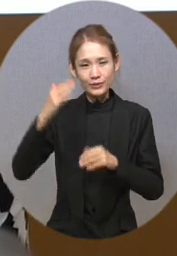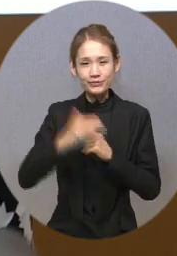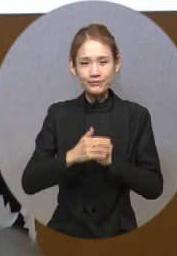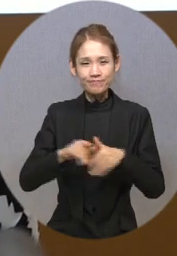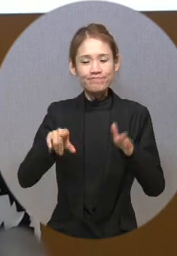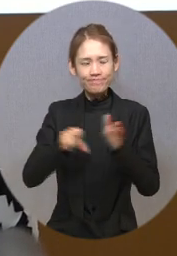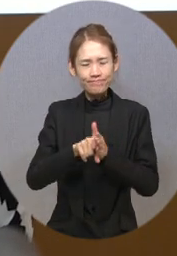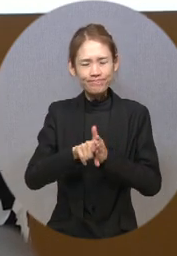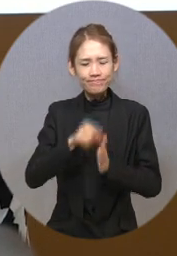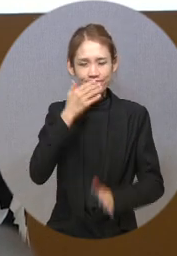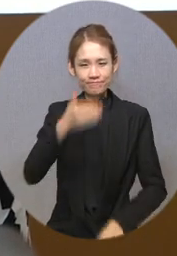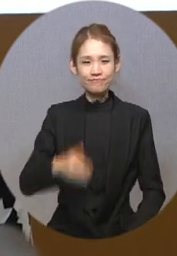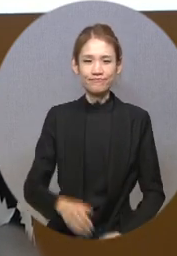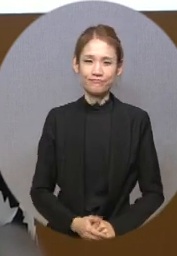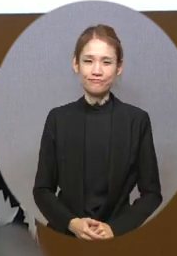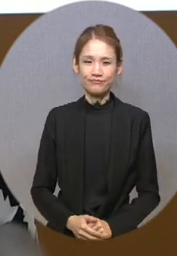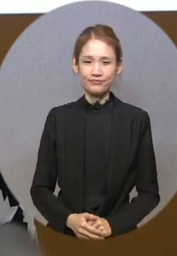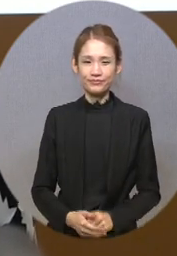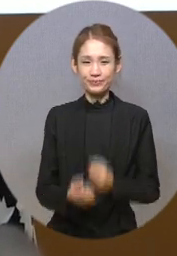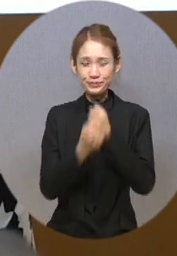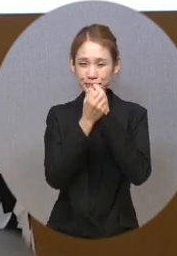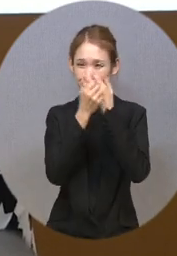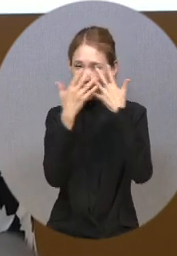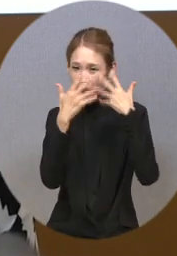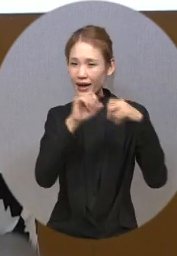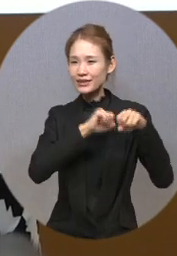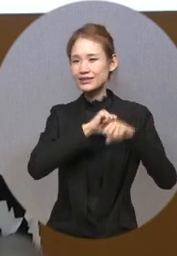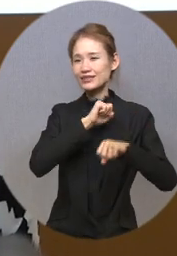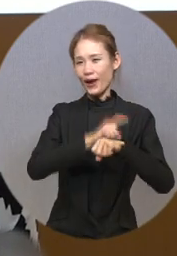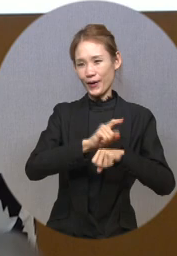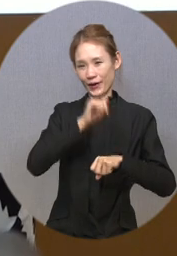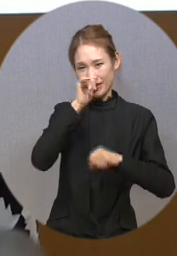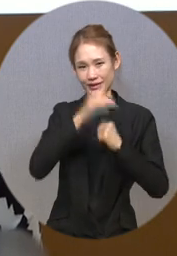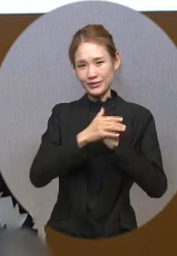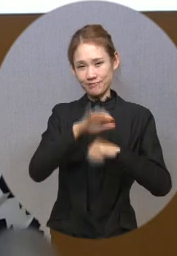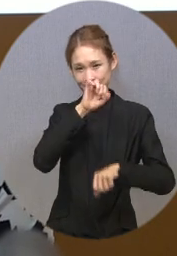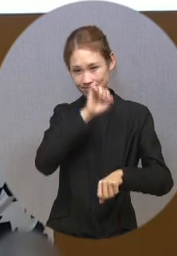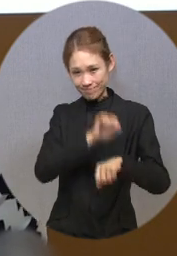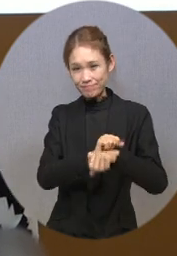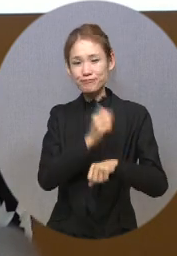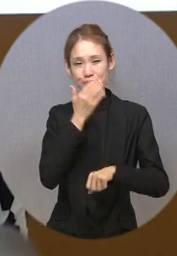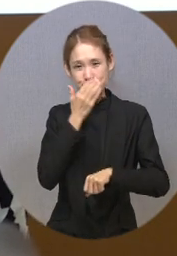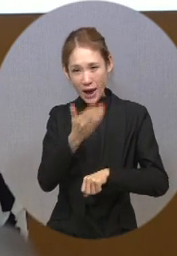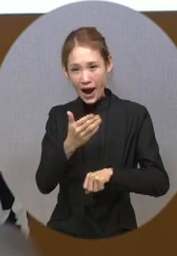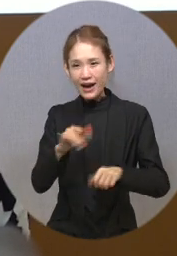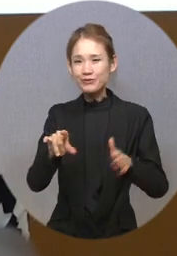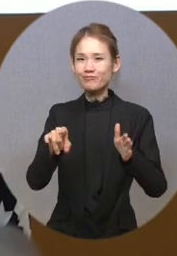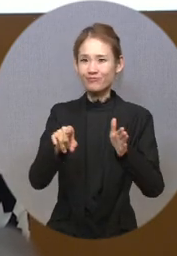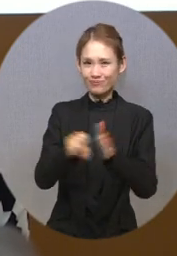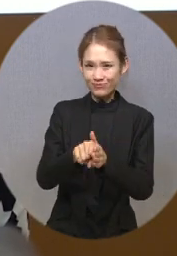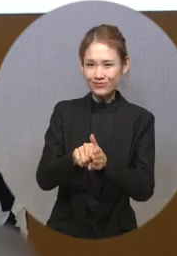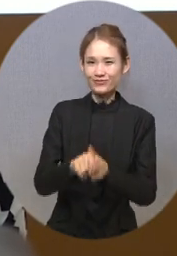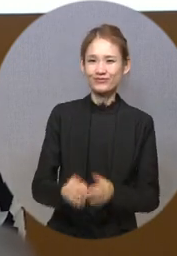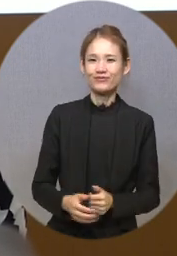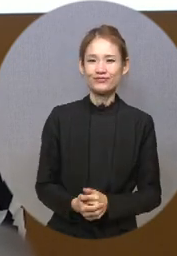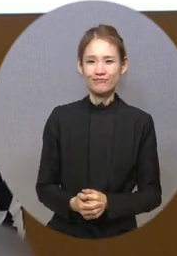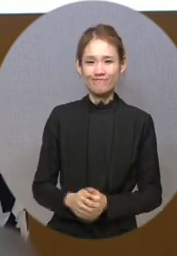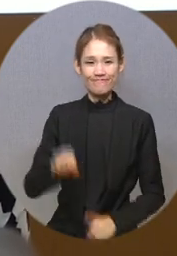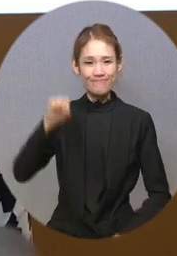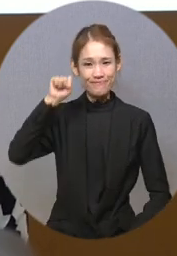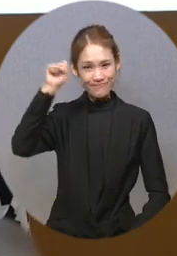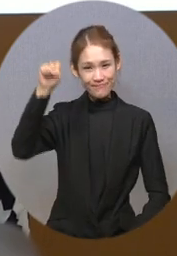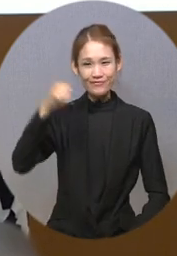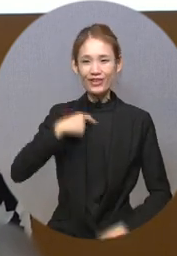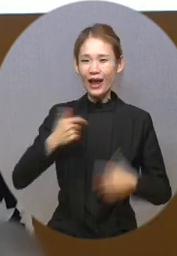않고, 또, 굉장히 밝은 성격 갖고 있는 친구니까 너는 잘할 수 있을 거라고 믿는다. 화이팅.